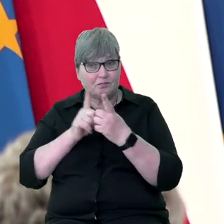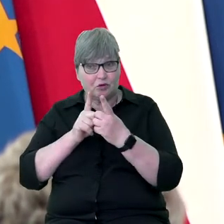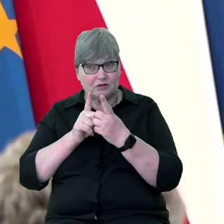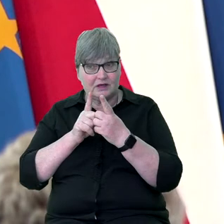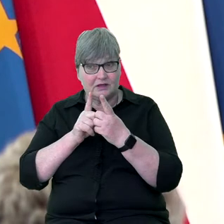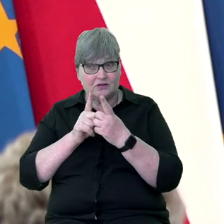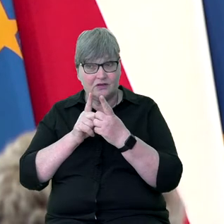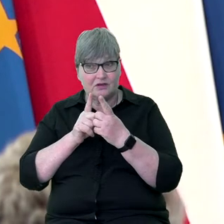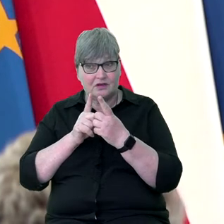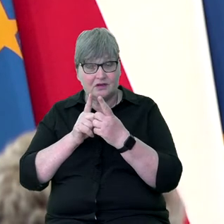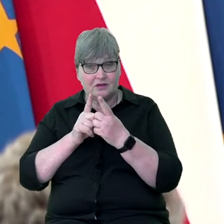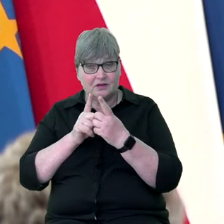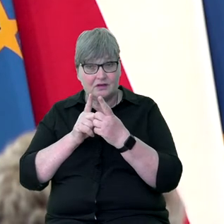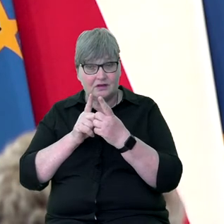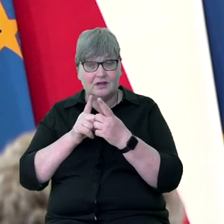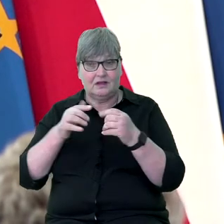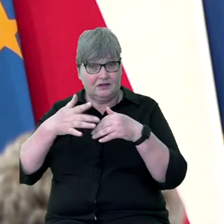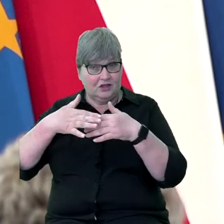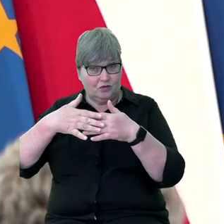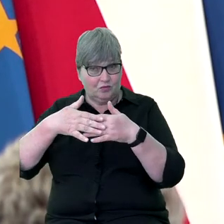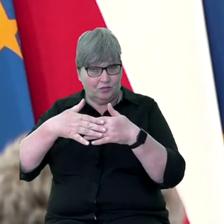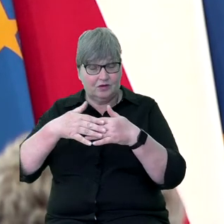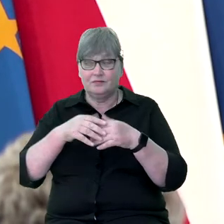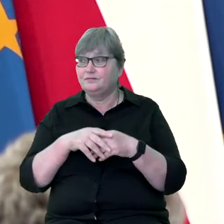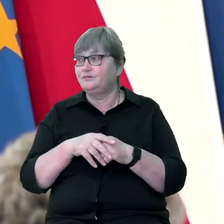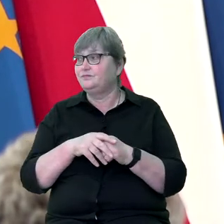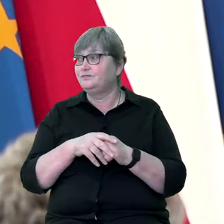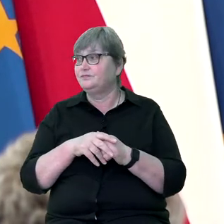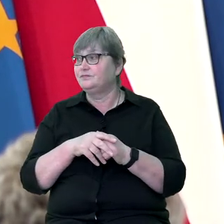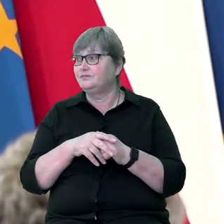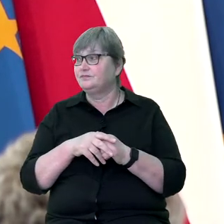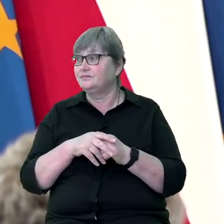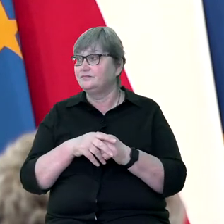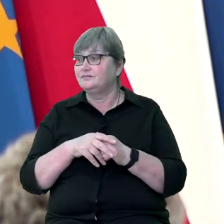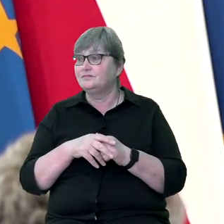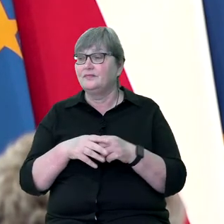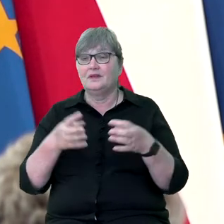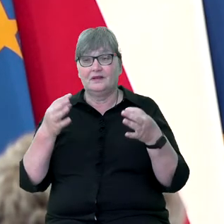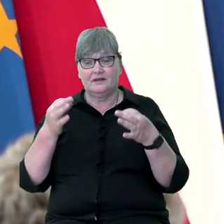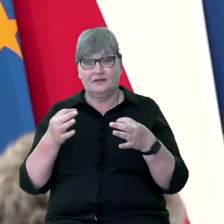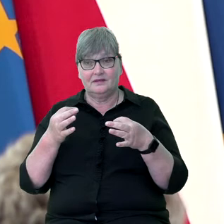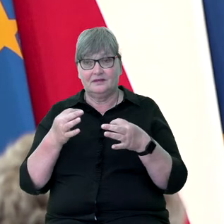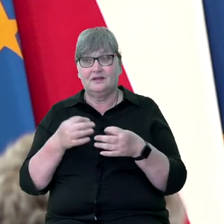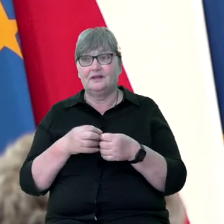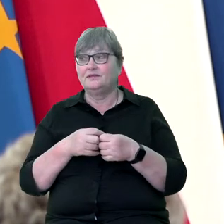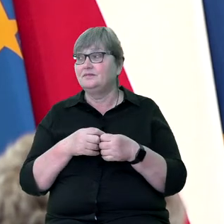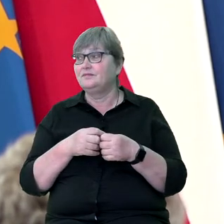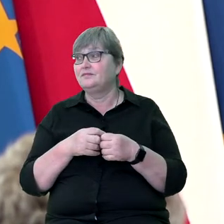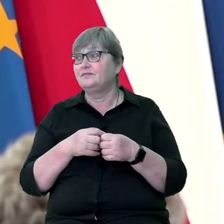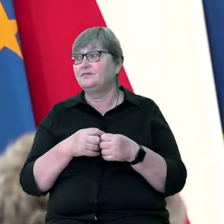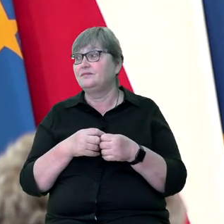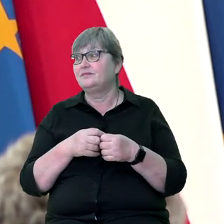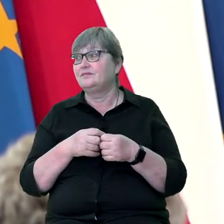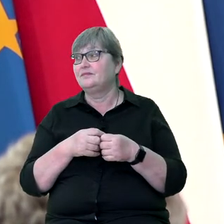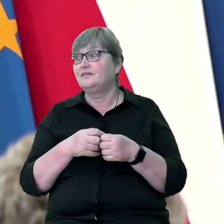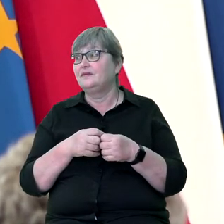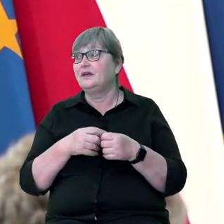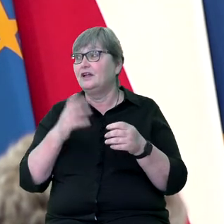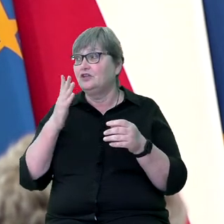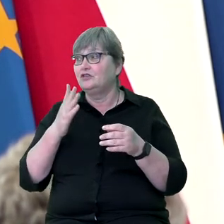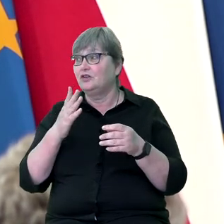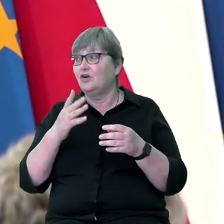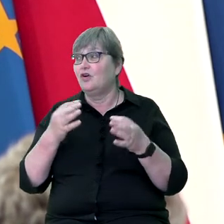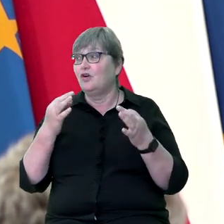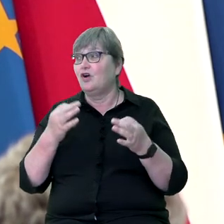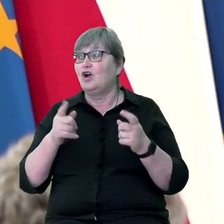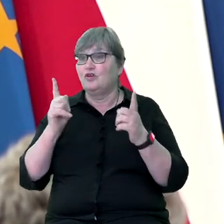chwilę, już podczas lunchu, na który Państwa bardzo serdecznie będę za chwilę zapraszała. To nasze spotkanie, bo byliśmy na